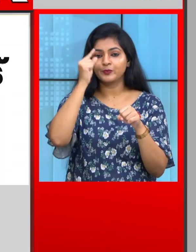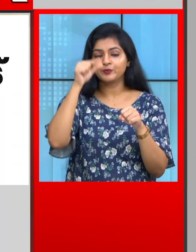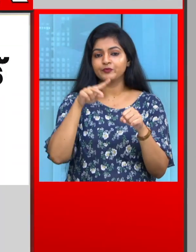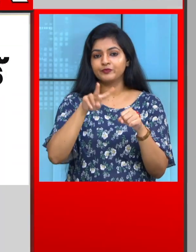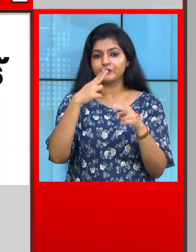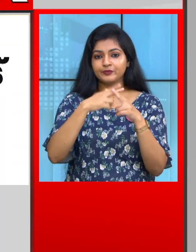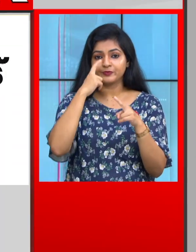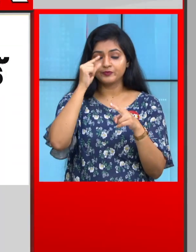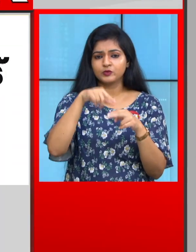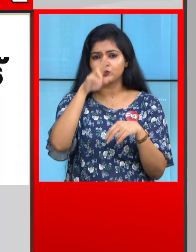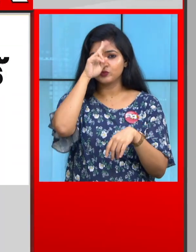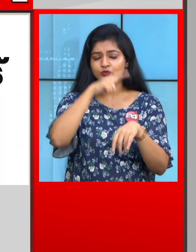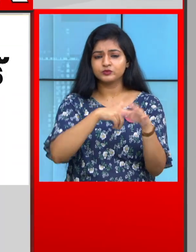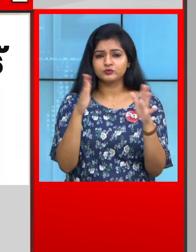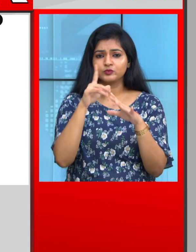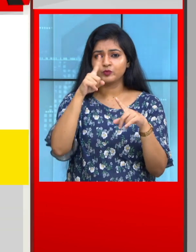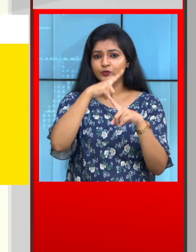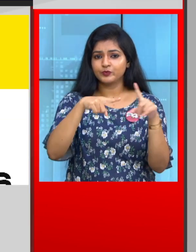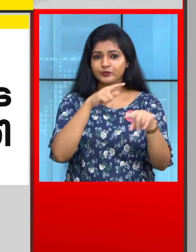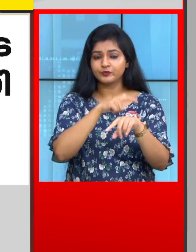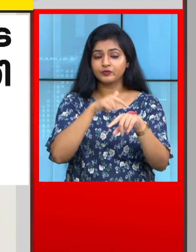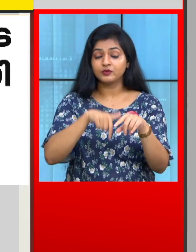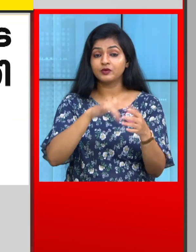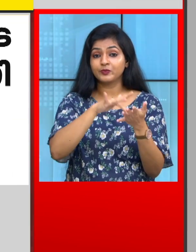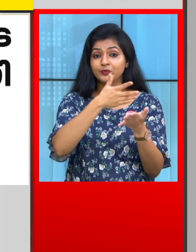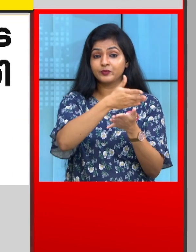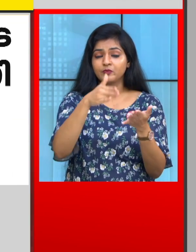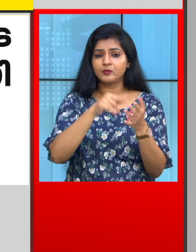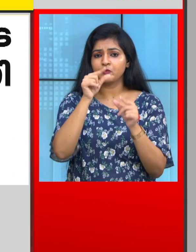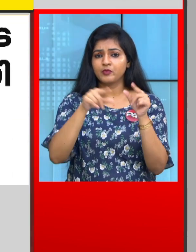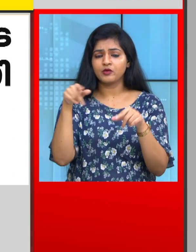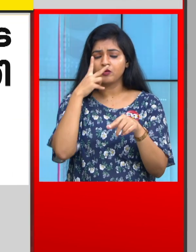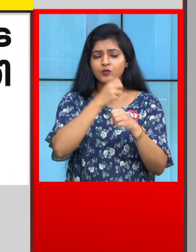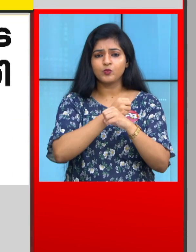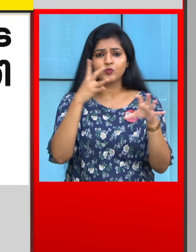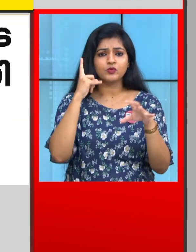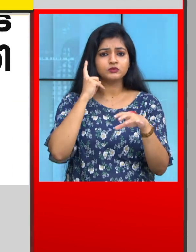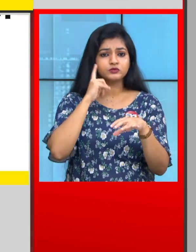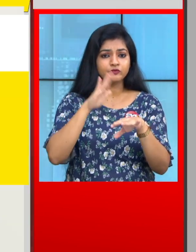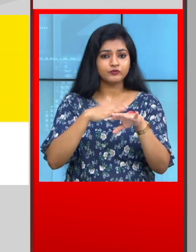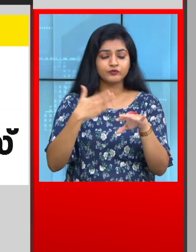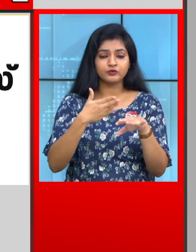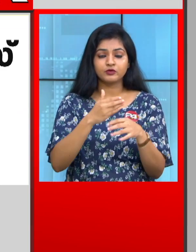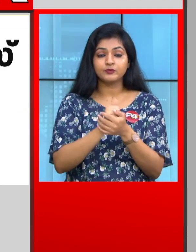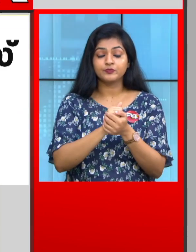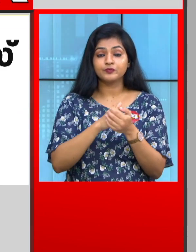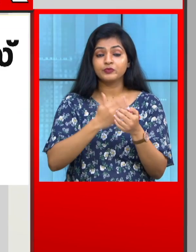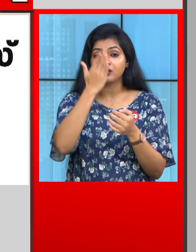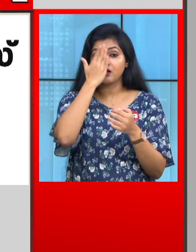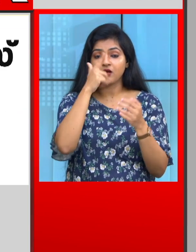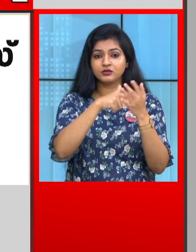ഉച്ചയ്ക്ക് ഏതാണ്ട് 1:30 മണിയോട് കൂടിയാണ് ഈ പ്രദേശവാസികളും ദൃക്സാക്ഷികളും ഒക്കെ ഇവിടെ വലിയൊരു പൊട്ടിത്തെറിയുടെ ശബ്ദം കേൾക്കുന്നതും ഈ കണ്ണാടി ചില്ലുകൾ